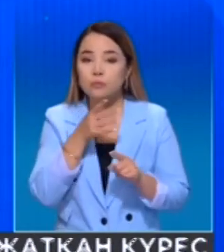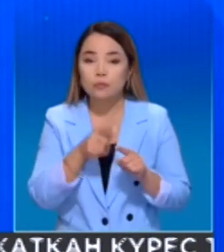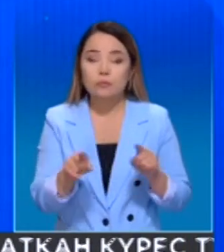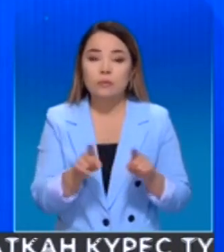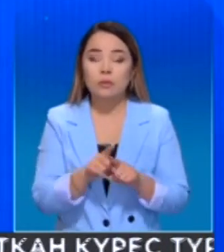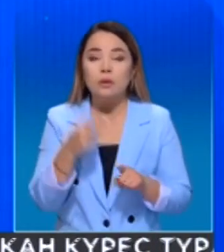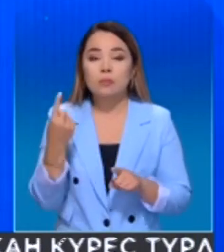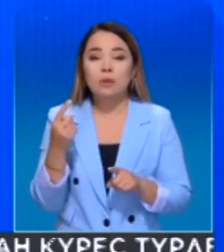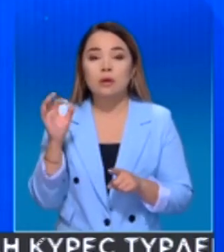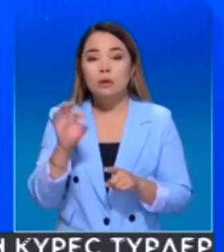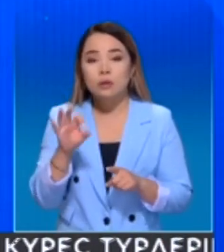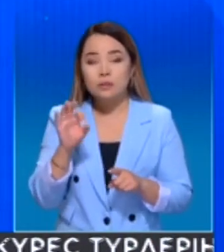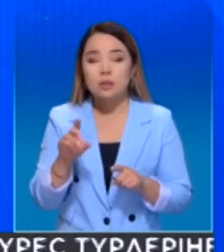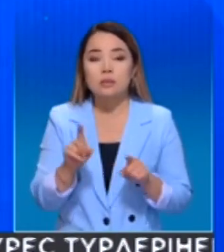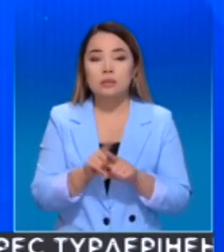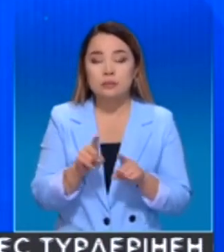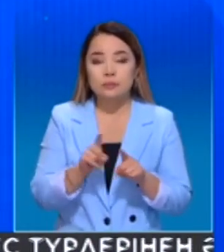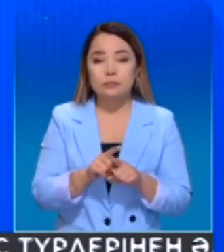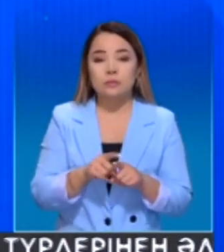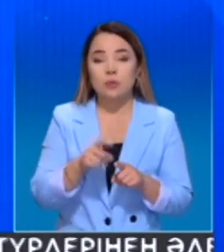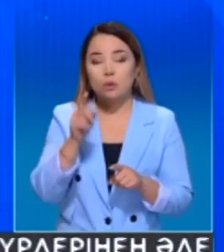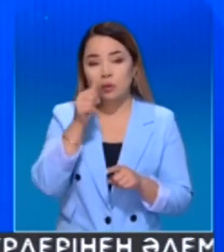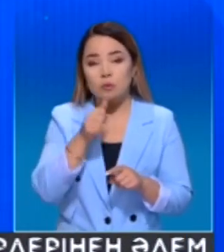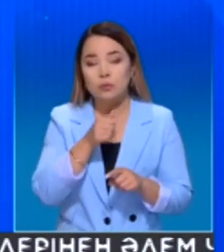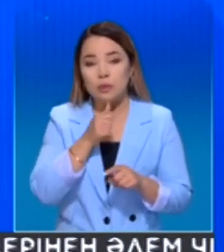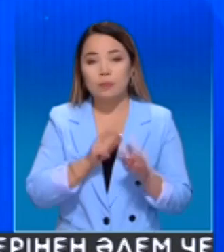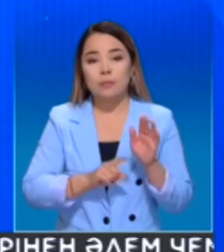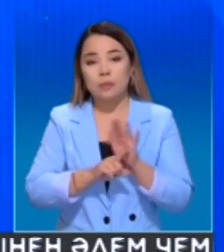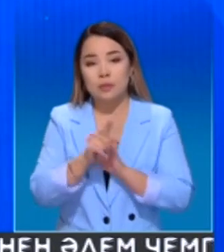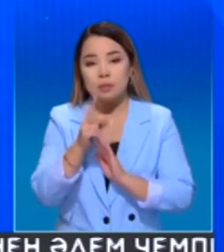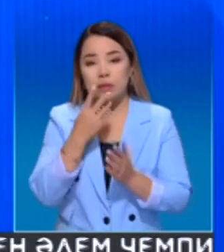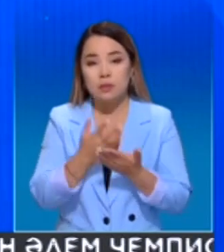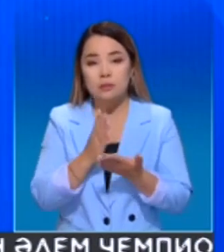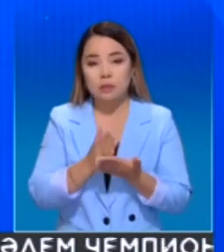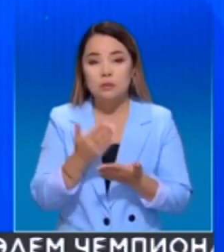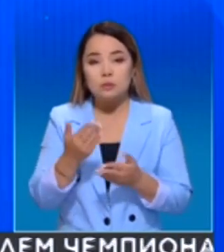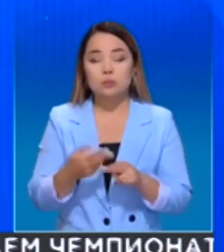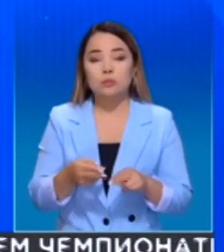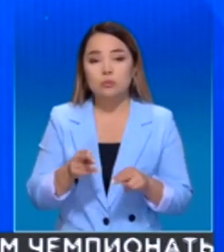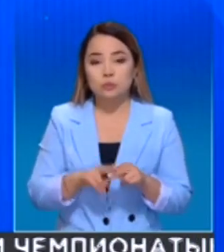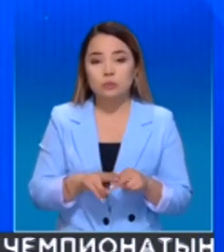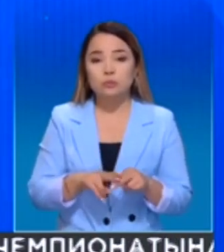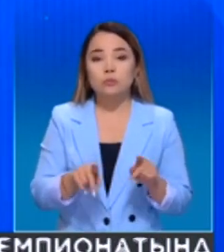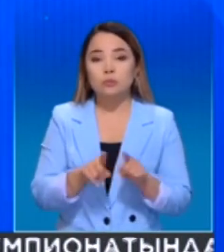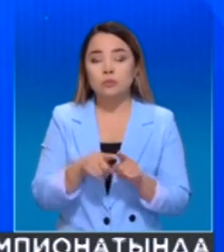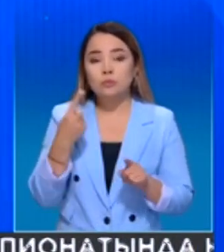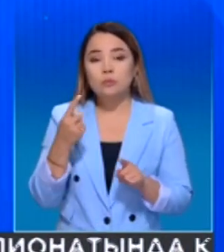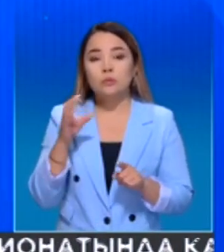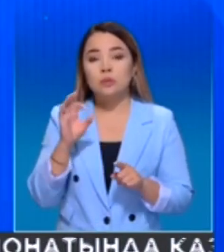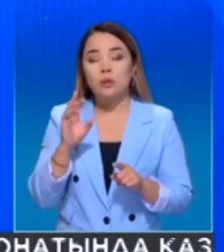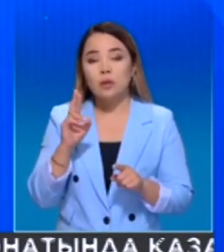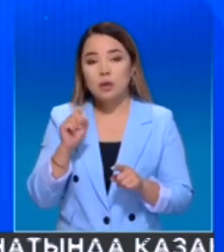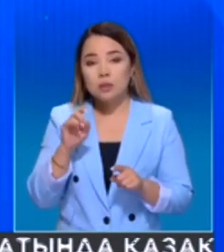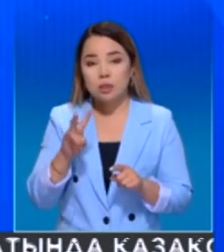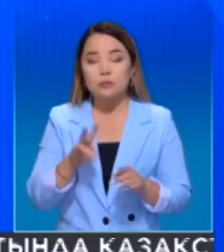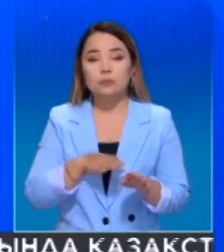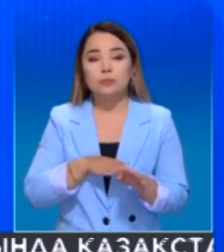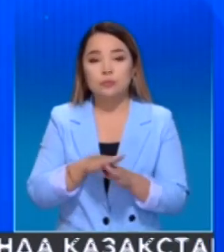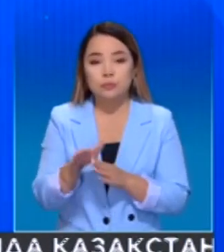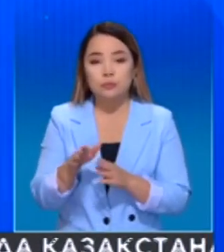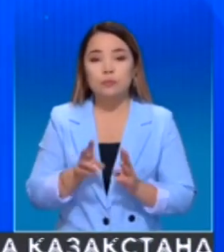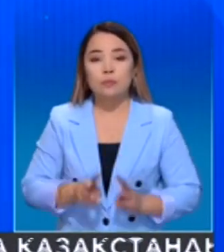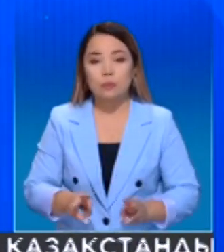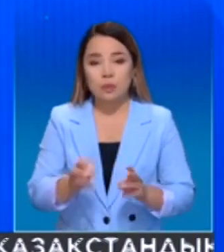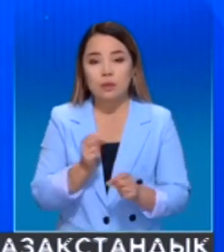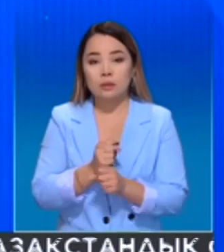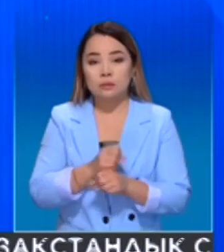осы 1 қазан күні басталады. Сондықтан ол 1 қазанға дейін толықтай